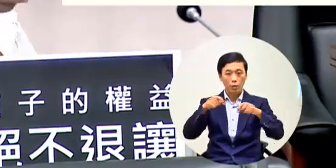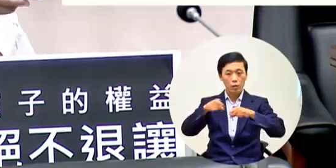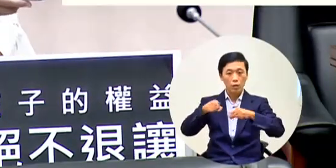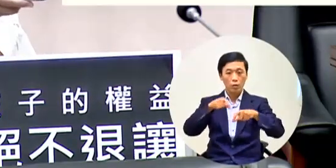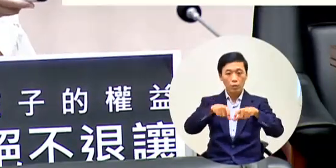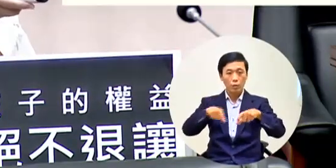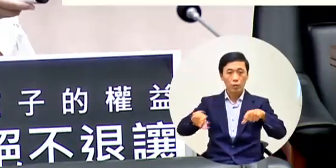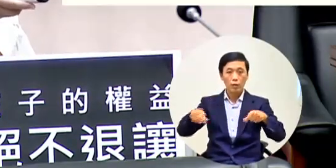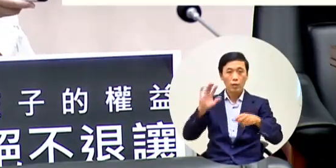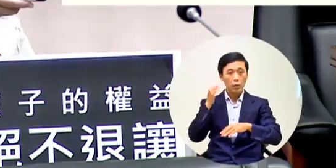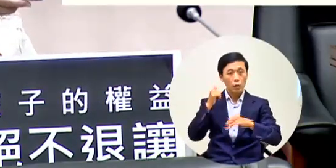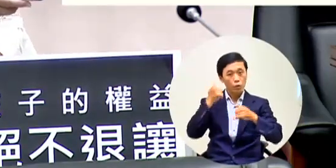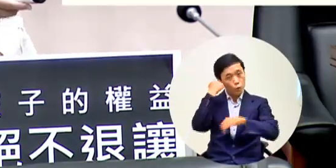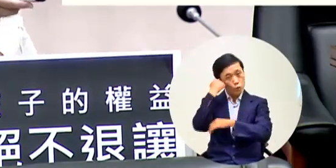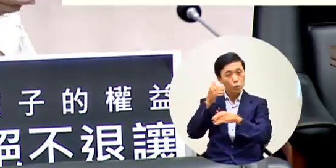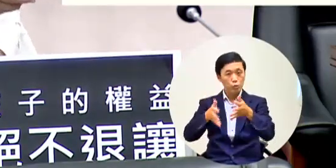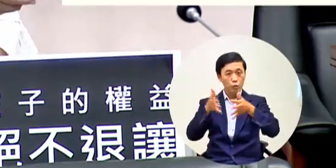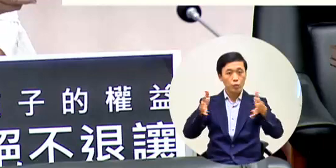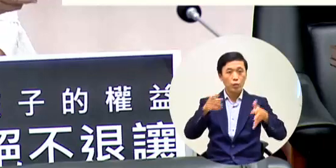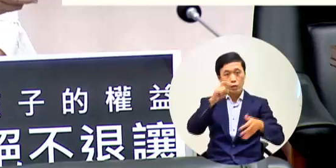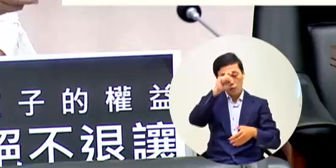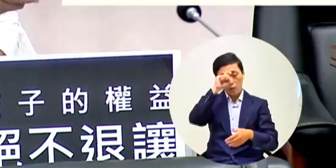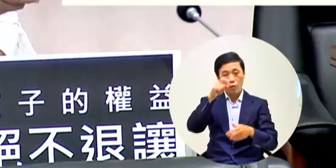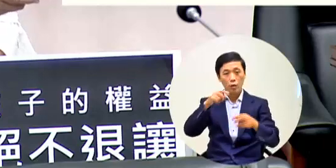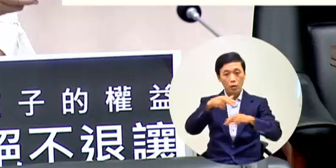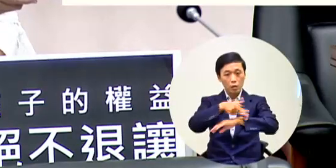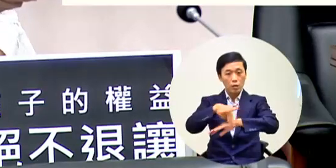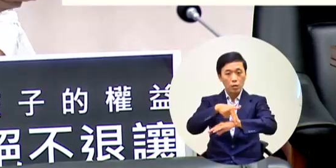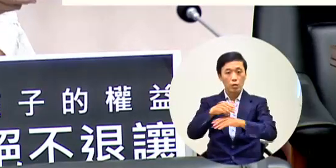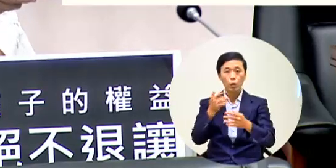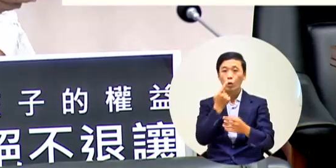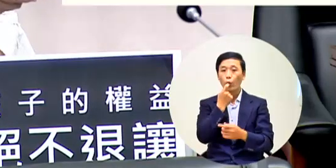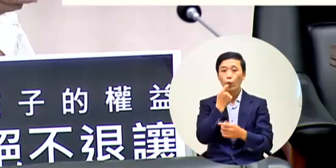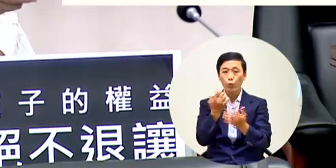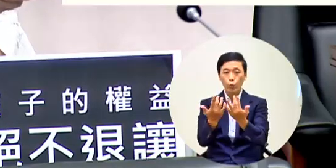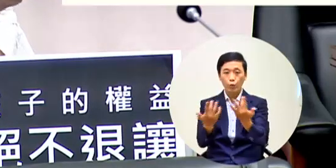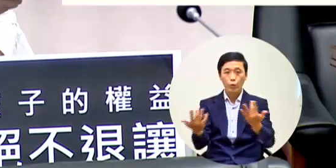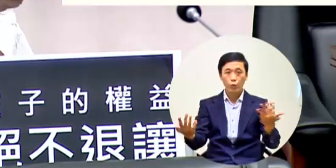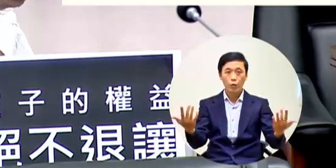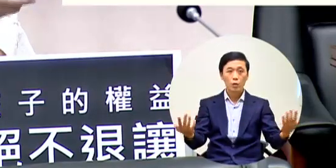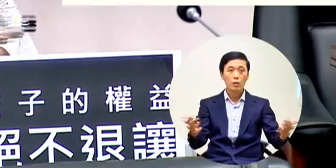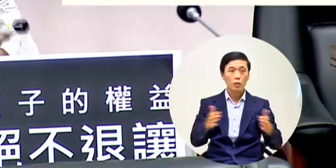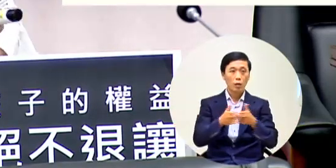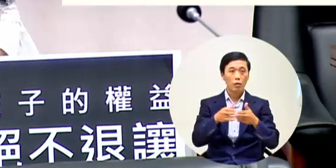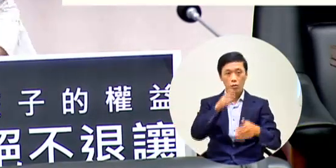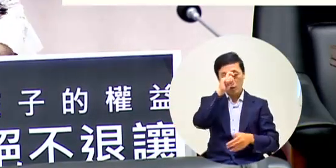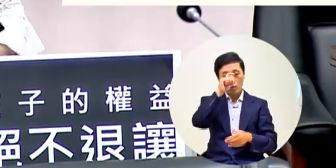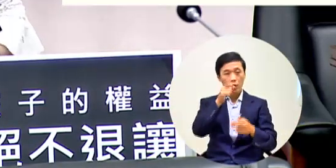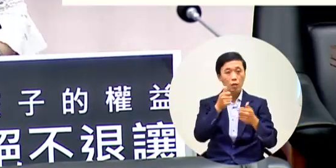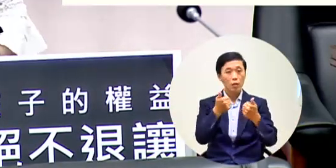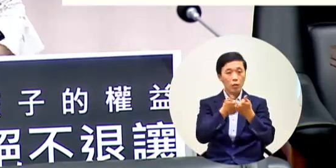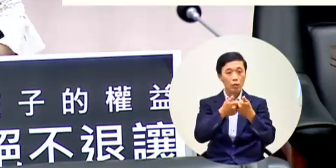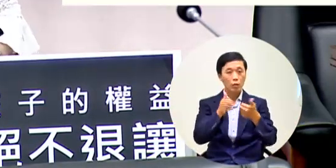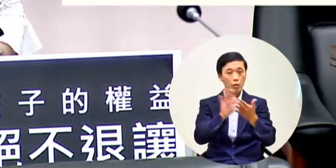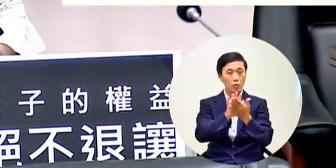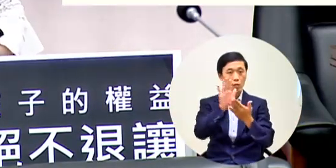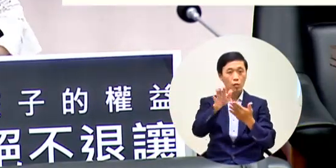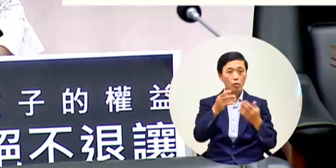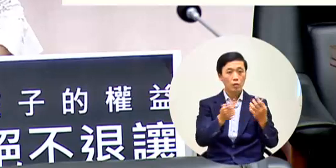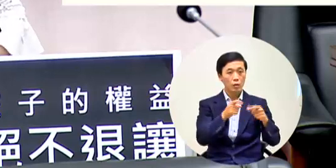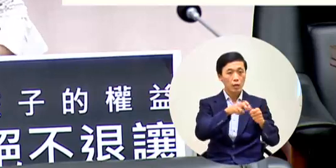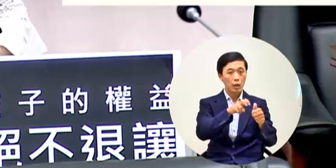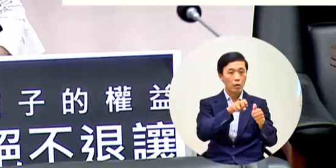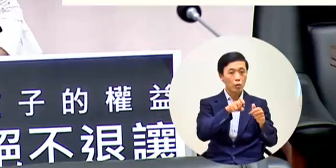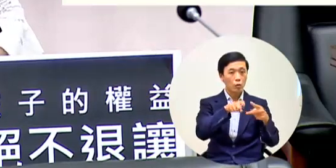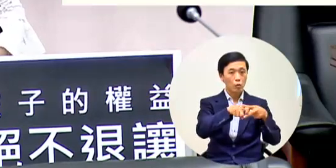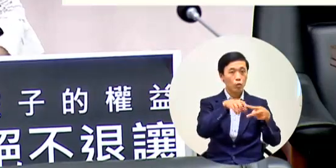户希望能够规划成绿带哈。那这个地方我想会后请养工处赶快能够去做，所以我们后续尽量能